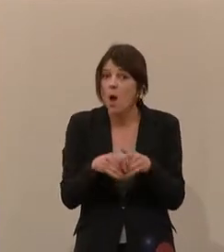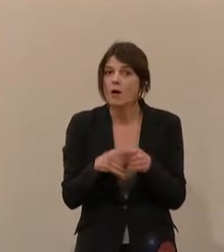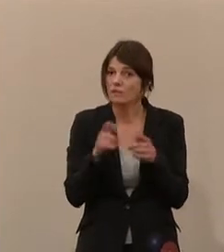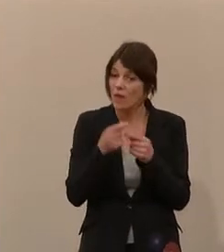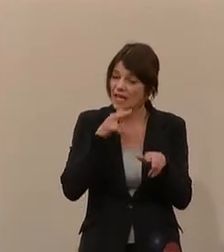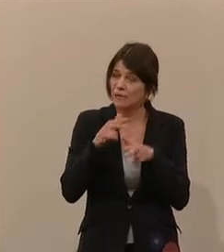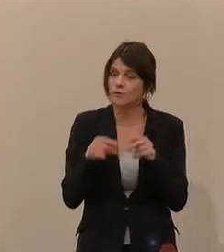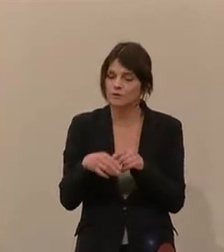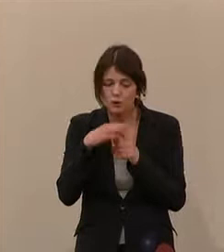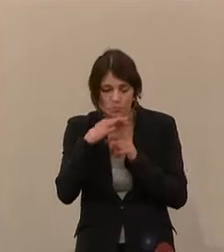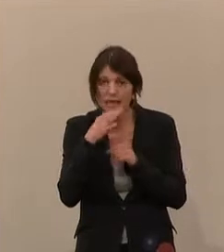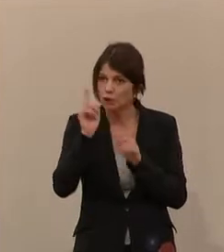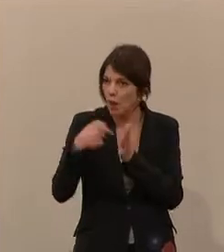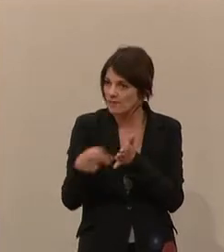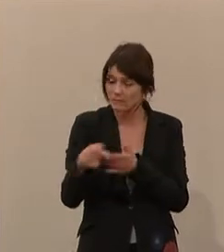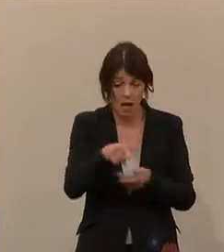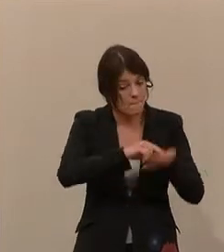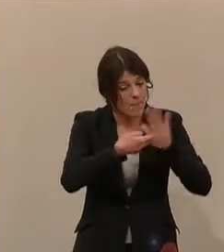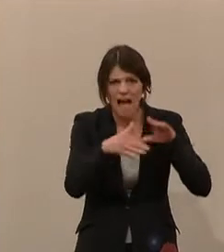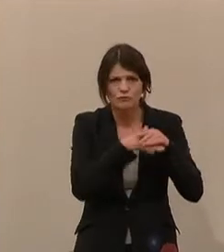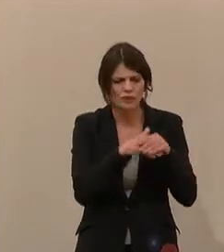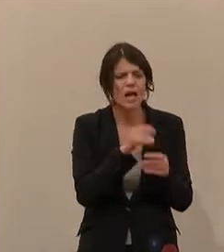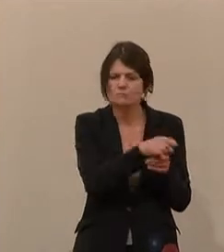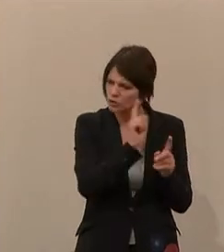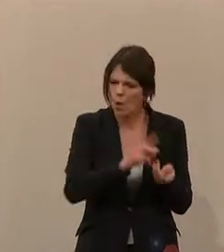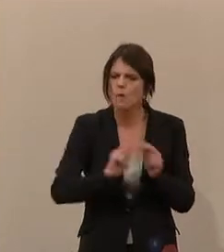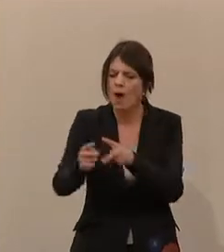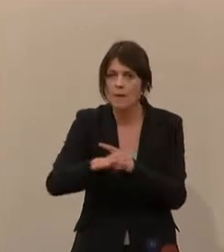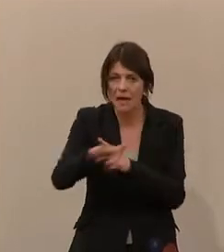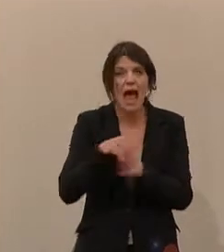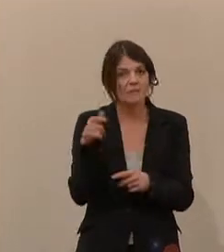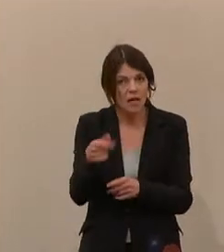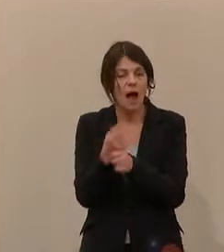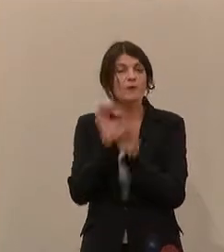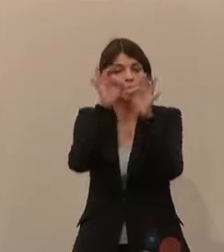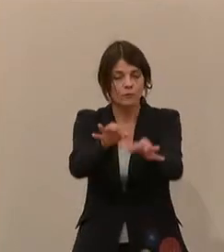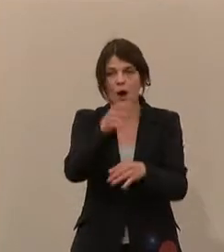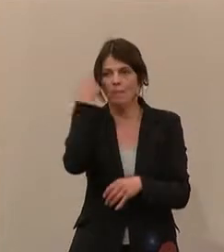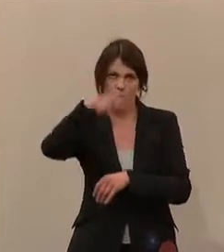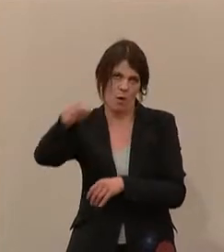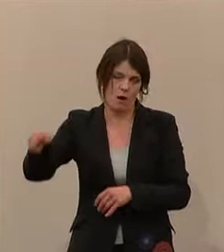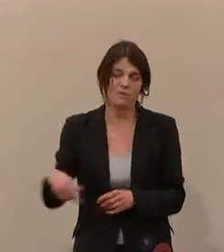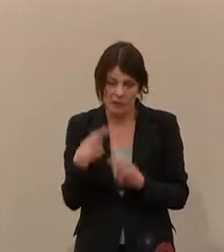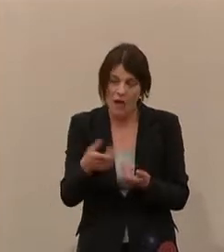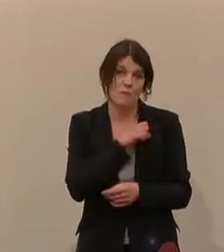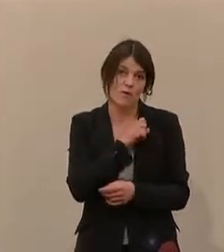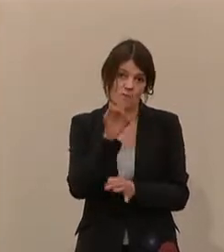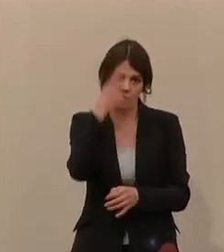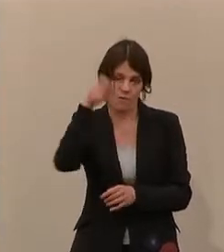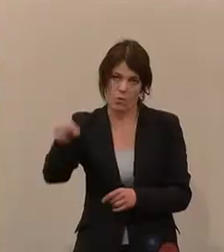und diese Planstellen im Sinne der Bürgerinnen und Bürger einzusetzen, damit die Bevölkerung direkt davon profitiert.